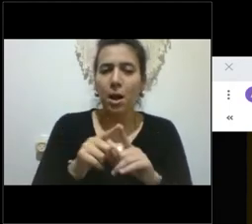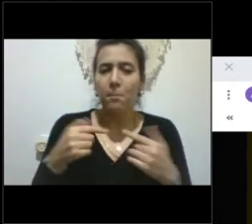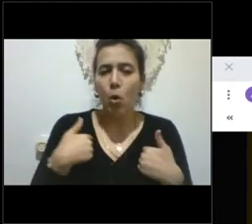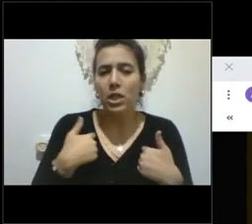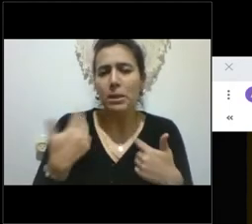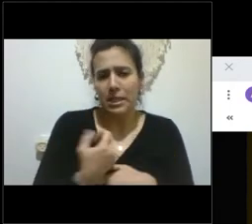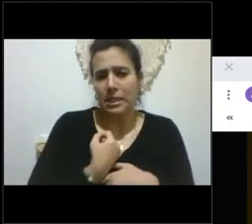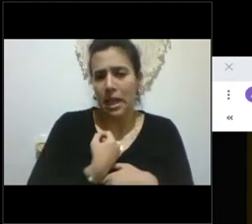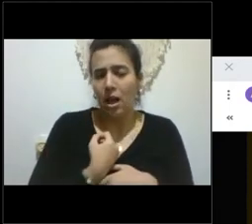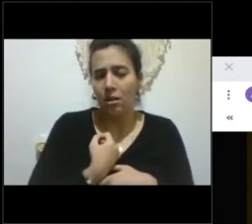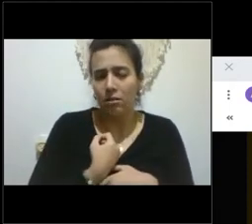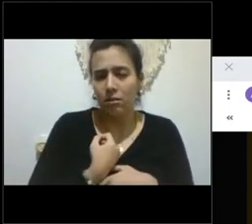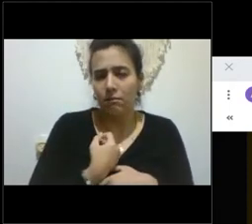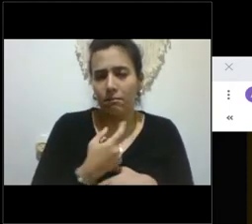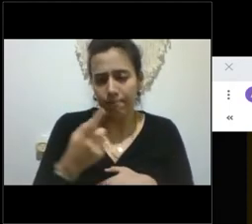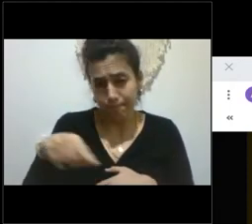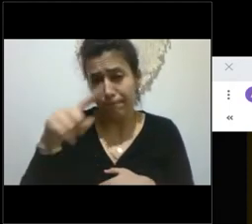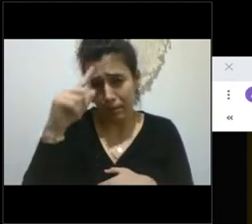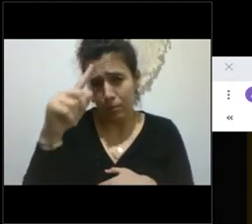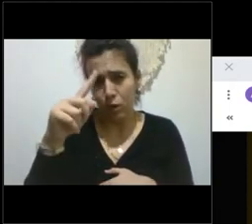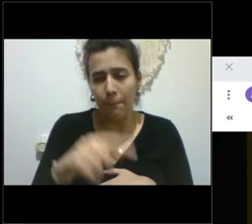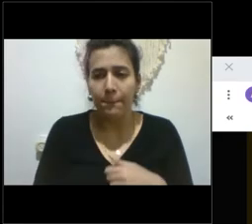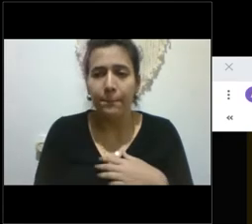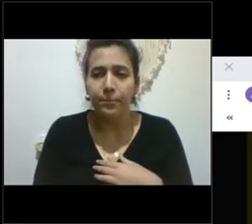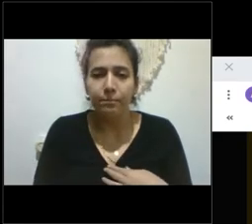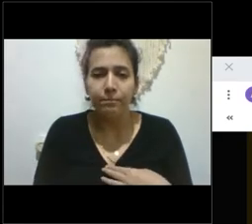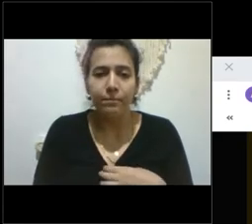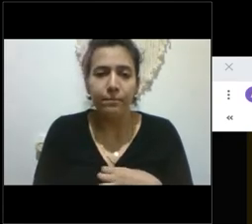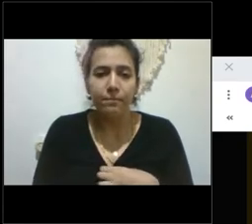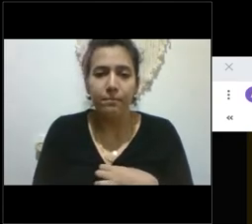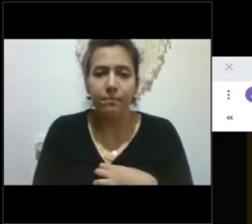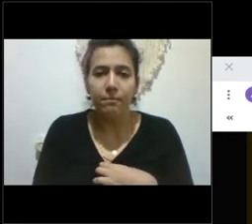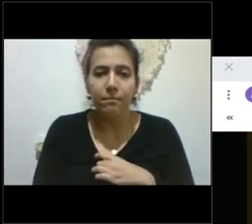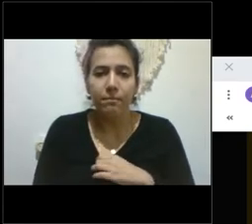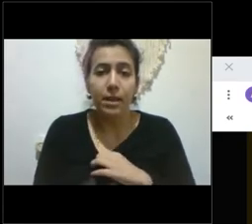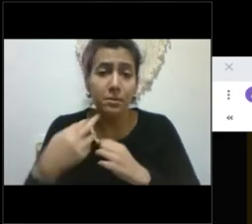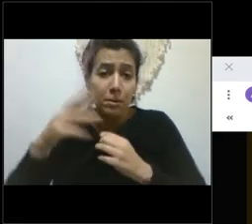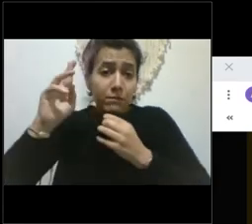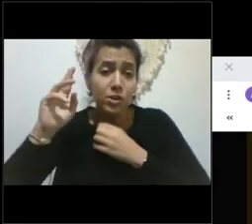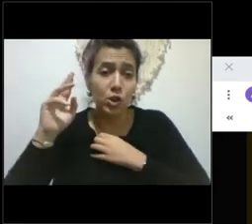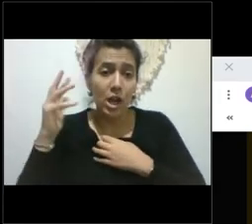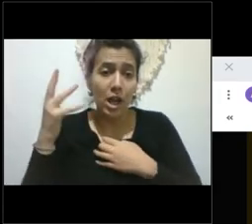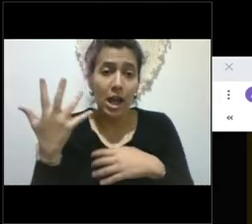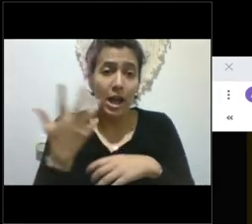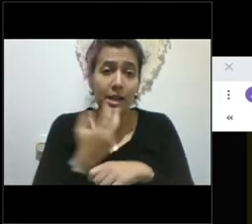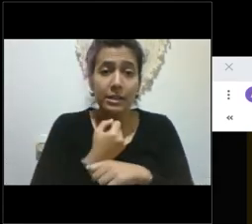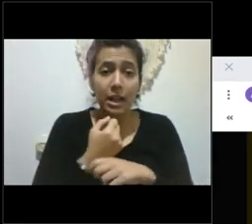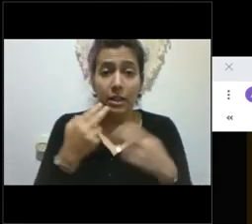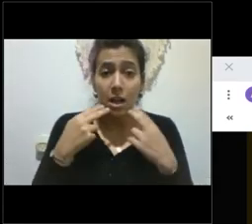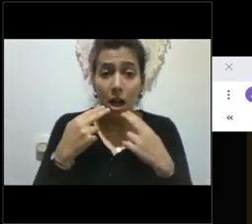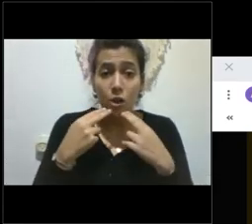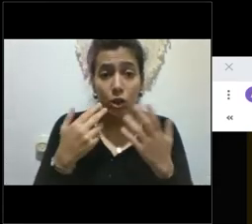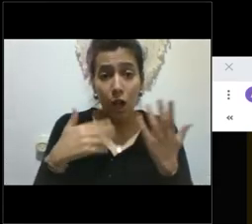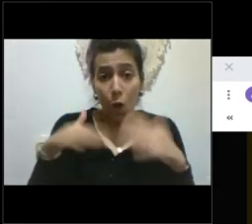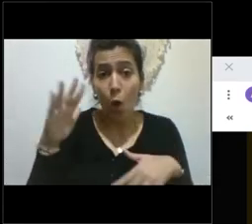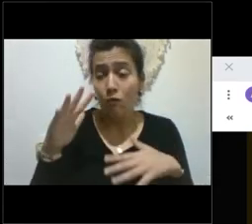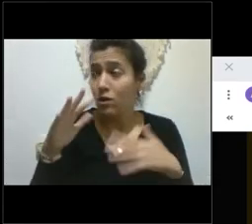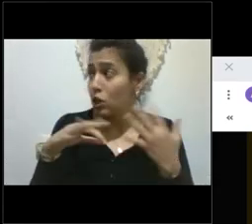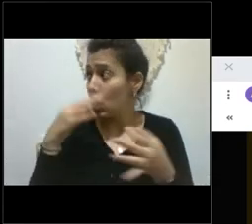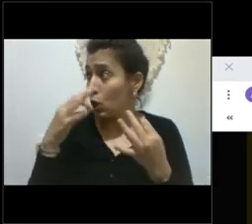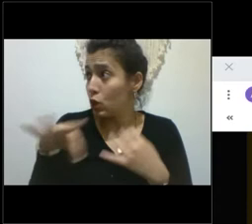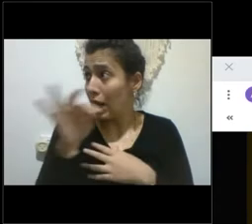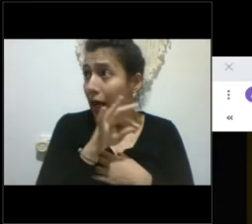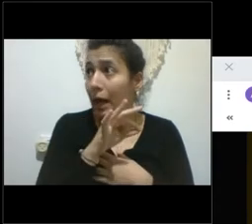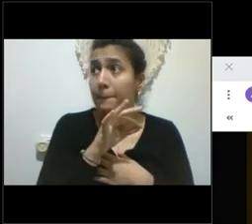זה בינתיים השאלות שקיבלנו, מקווה שהצלחתי לענות על רוב מה ששאלתם. אני אחזור